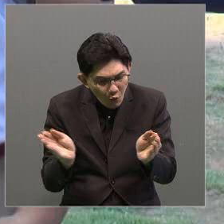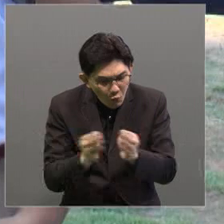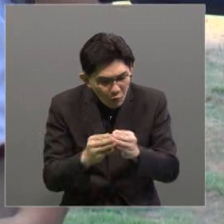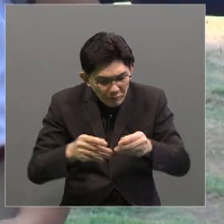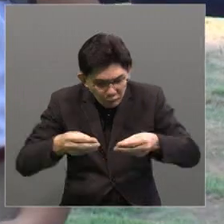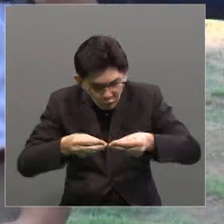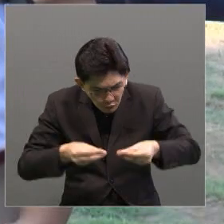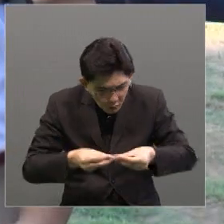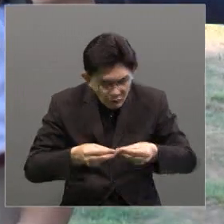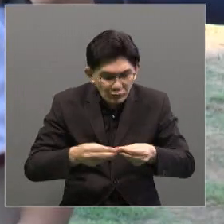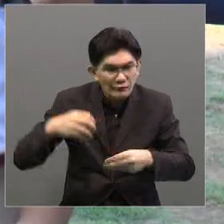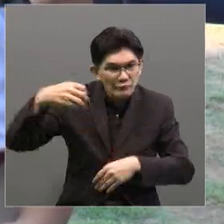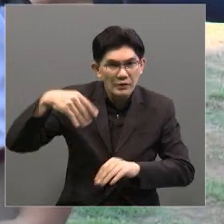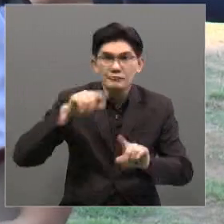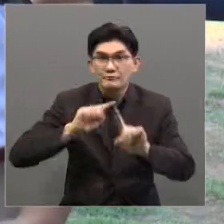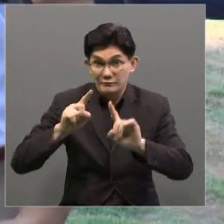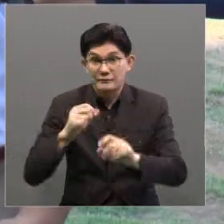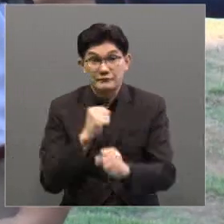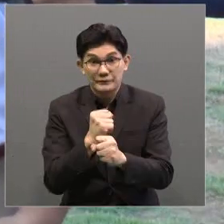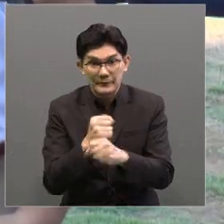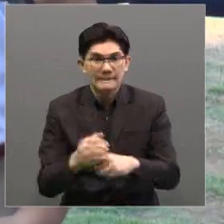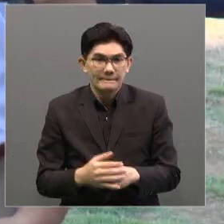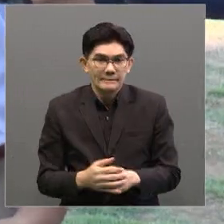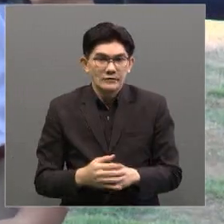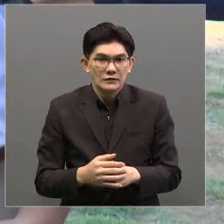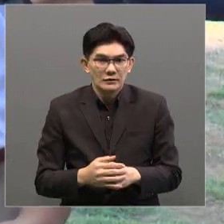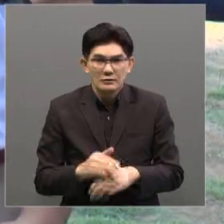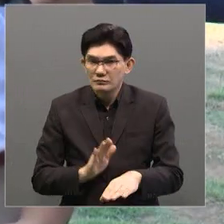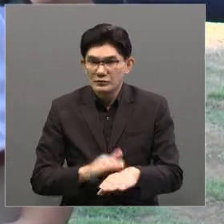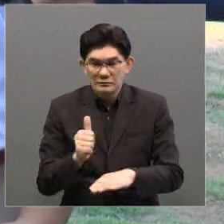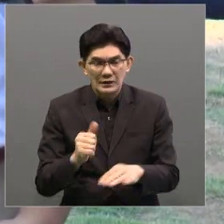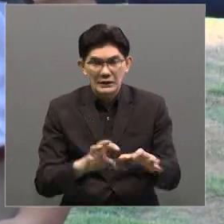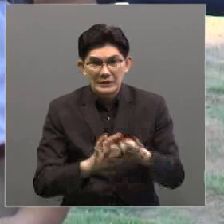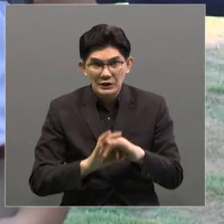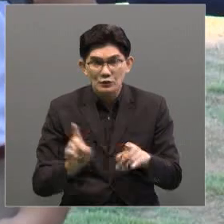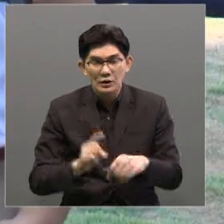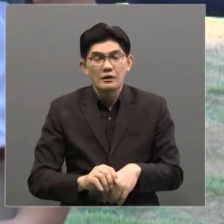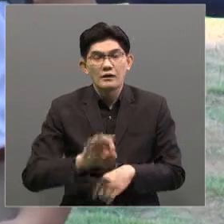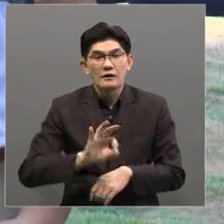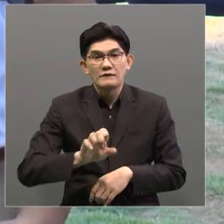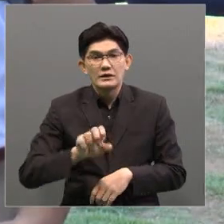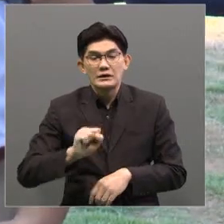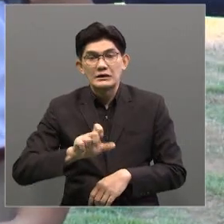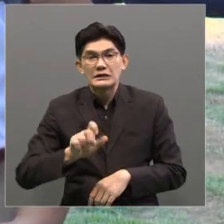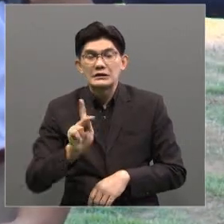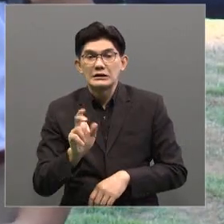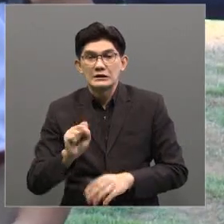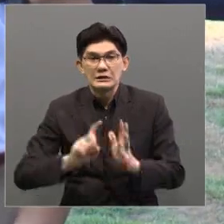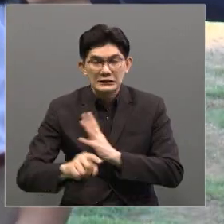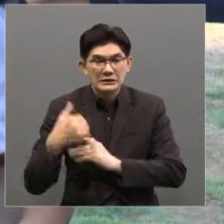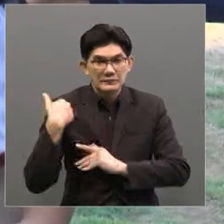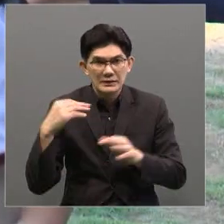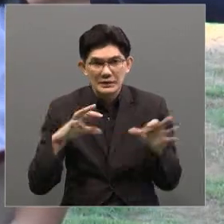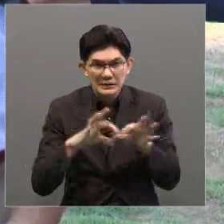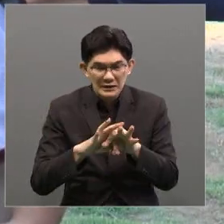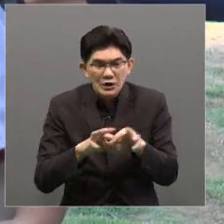บชุดไฟฟ้าต่างๆนะครับผมแล้วก็ทักษะเกี่ยวกับฟิสิกส์นะครับผมเรื่องกฎของการเคลื่อนที่ของเ